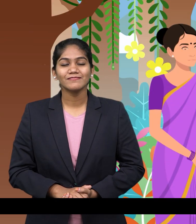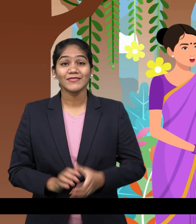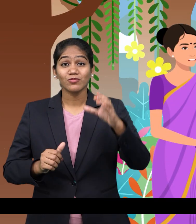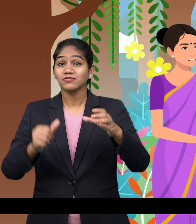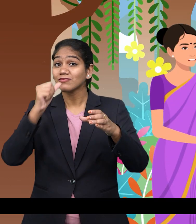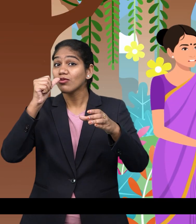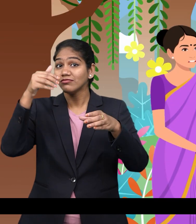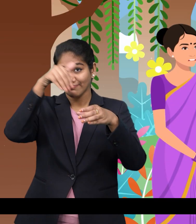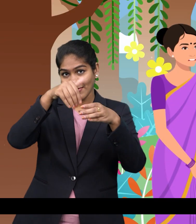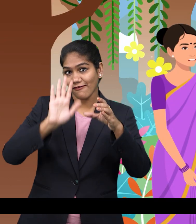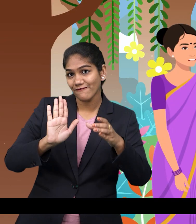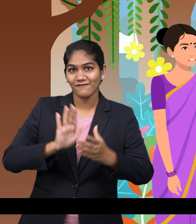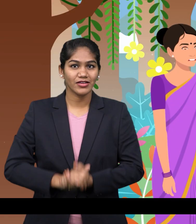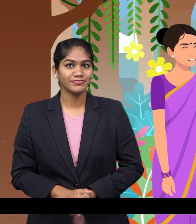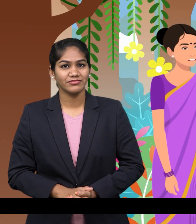पानीदार,